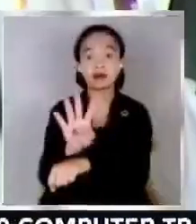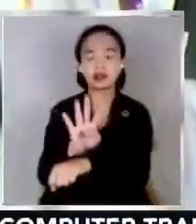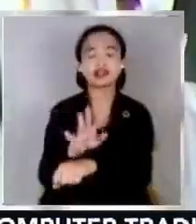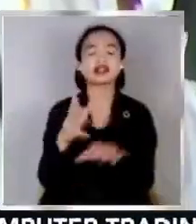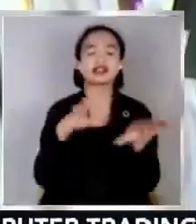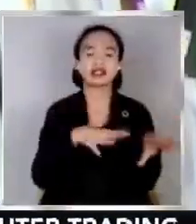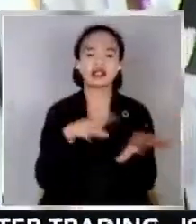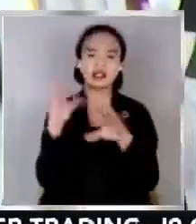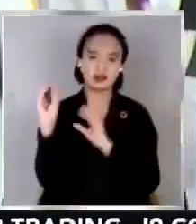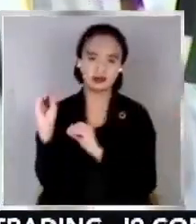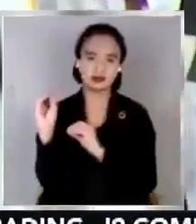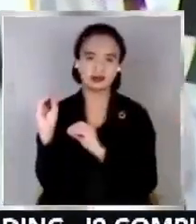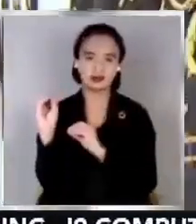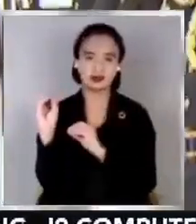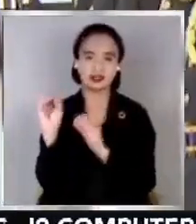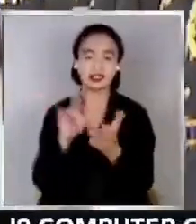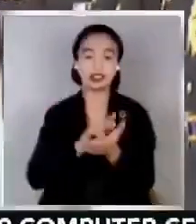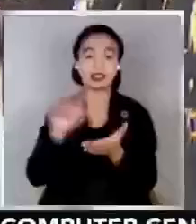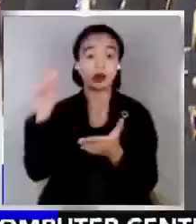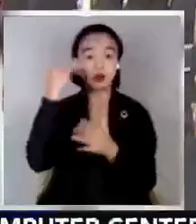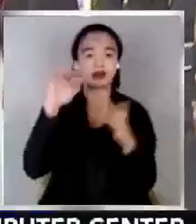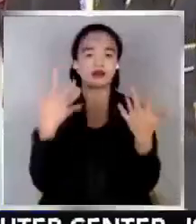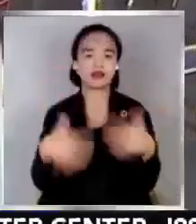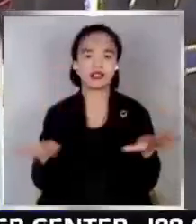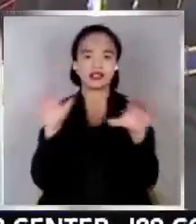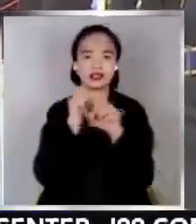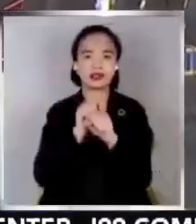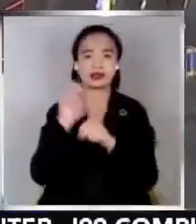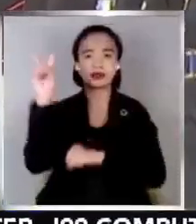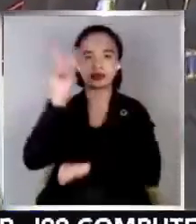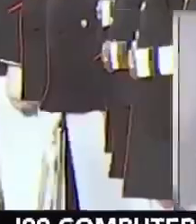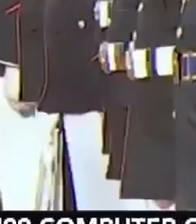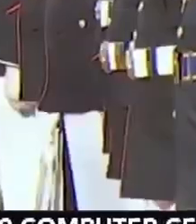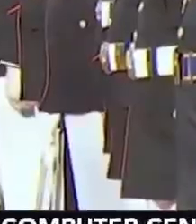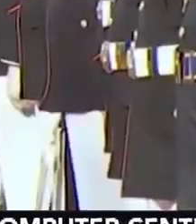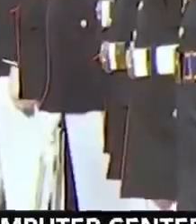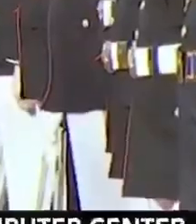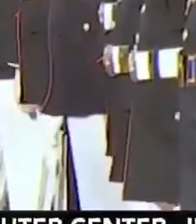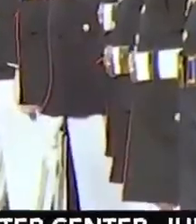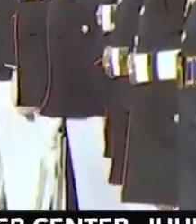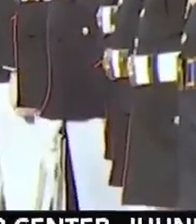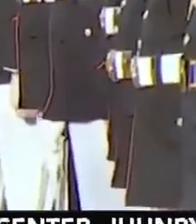na siya sa mansa sa pagtatapos ng kanyang dalawang araw na official visit.